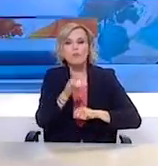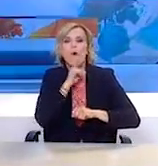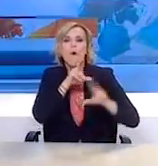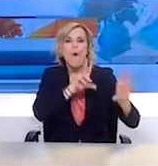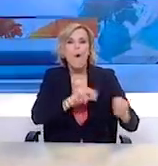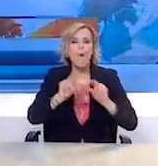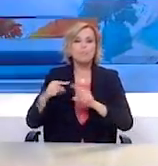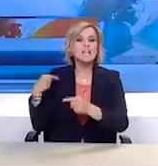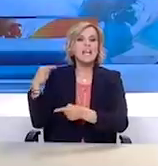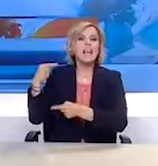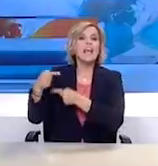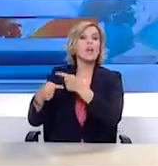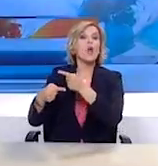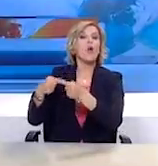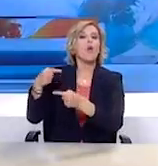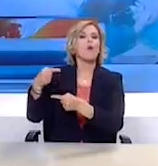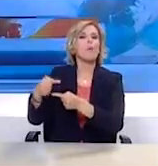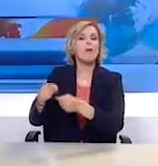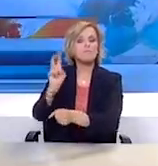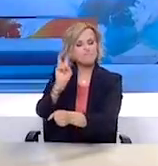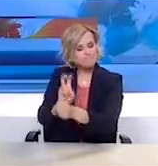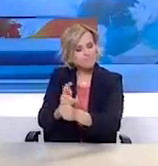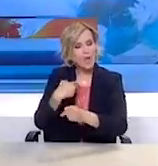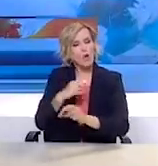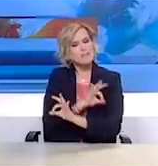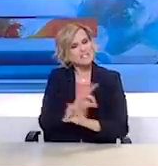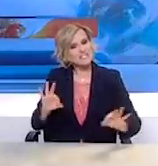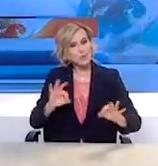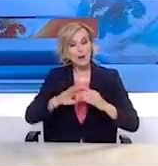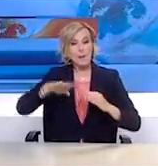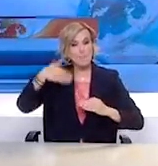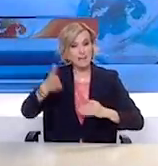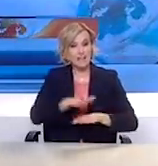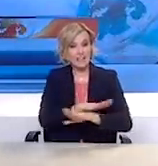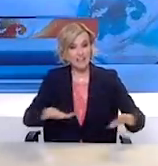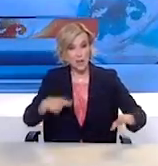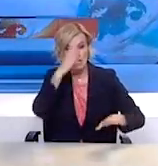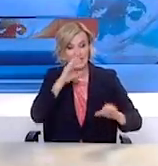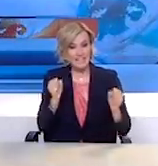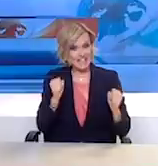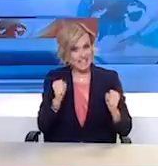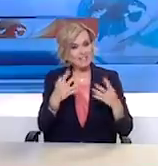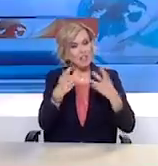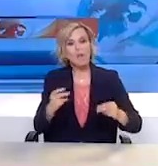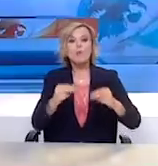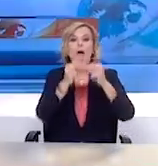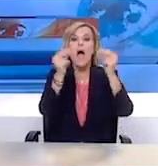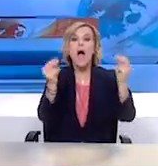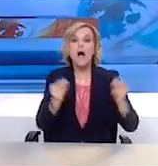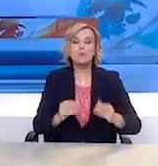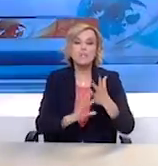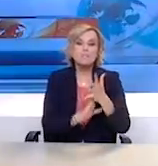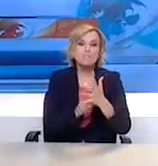και είμαι βέβαιος ότι μετά την κρίση θα έχουμε ένα πιο αποτελεσματικό, πιο αποδοτικό, πιο σύγχρονο